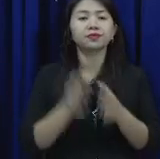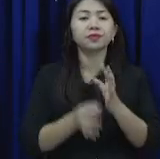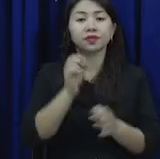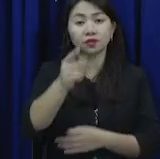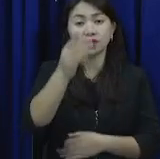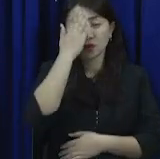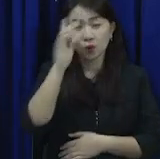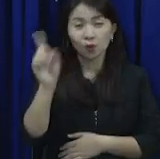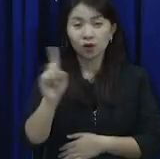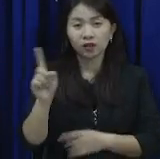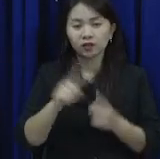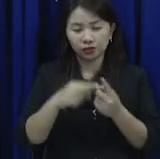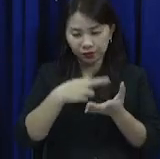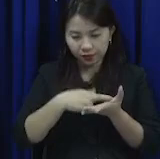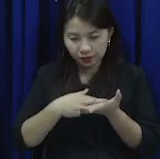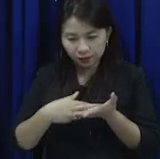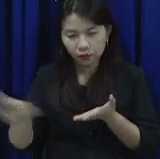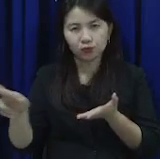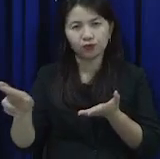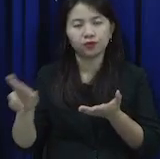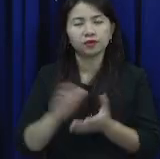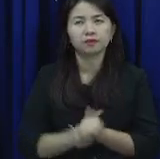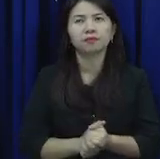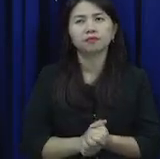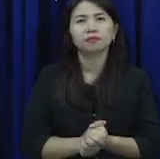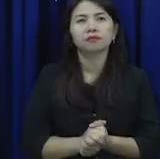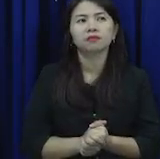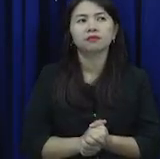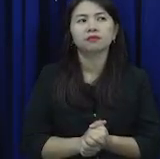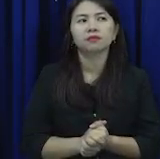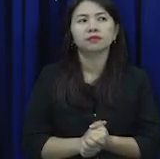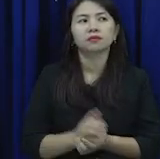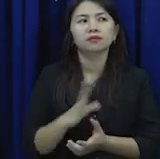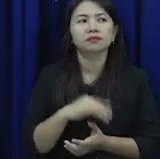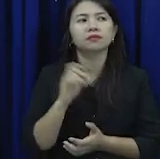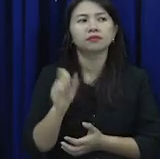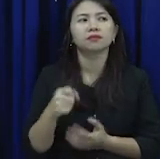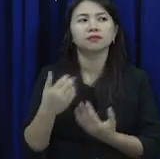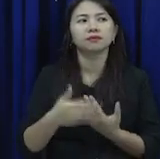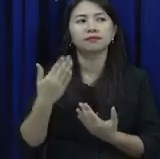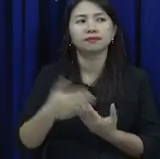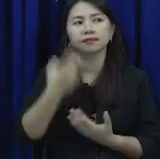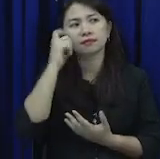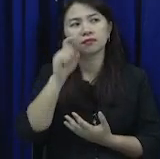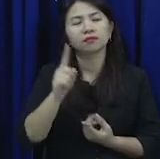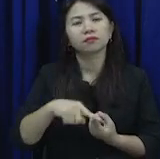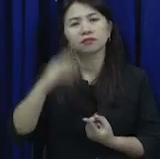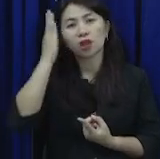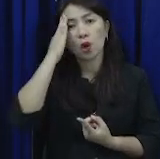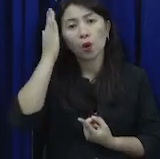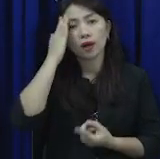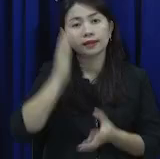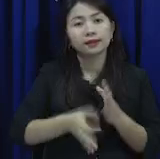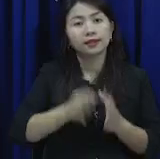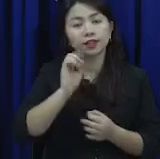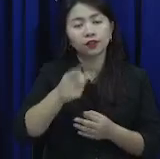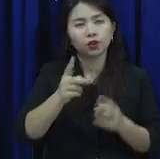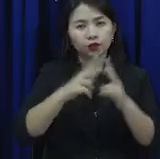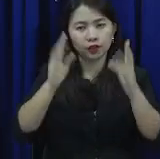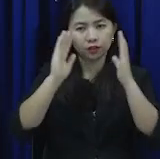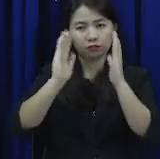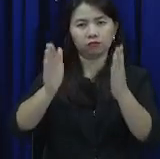yung tatanggalin mo o pero madali mo rin yangan malalaman kung ano ang tatanggalin mo kapag mindful ka kung ano